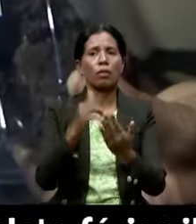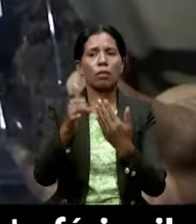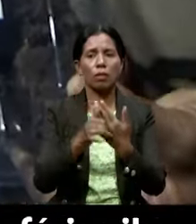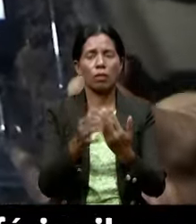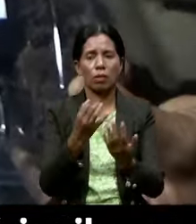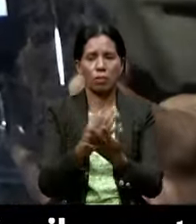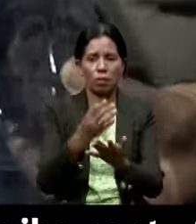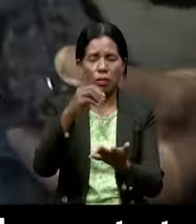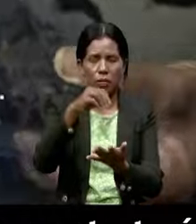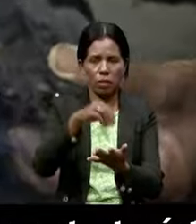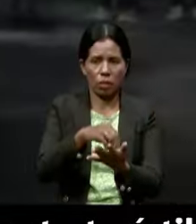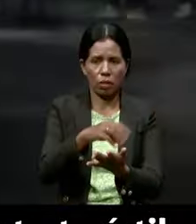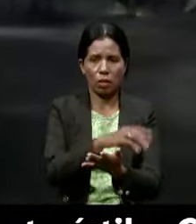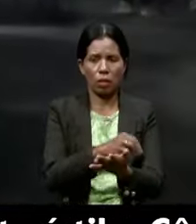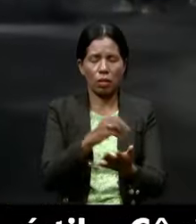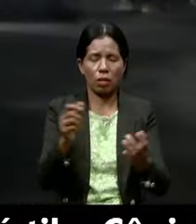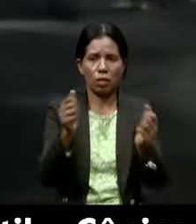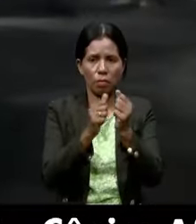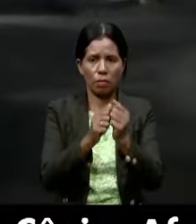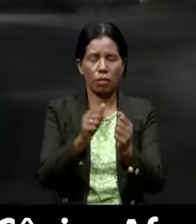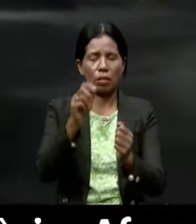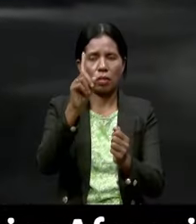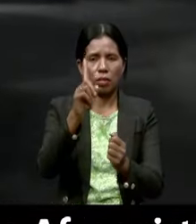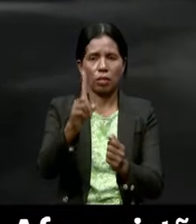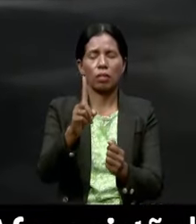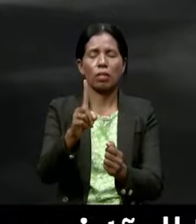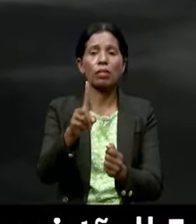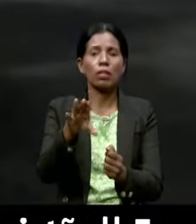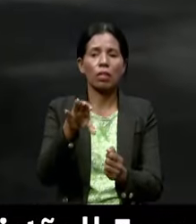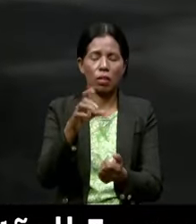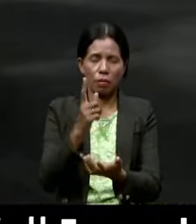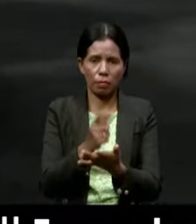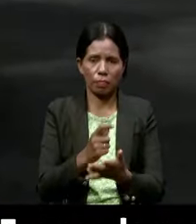orsamento nebe aloka ba feira refere hamutu krihun atus hitu. Abraung Amaral, GMN.